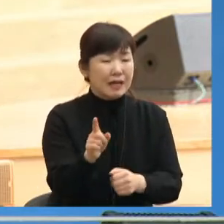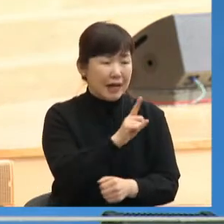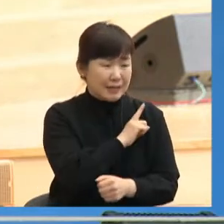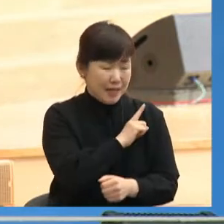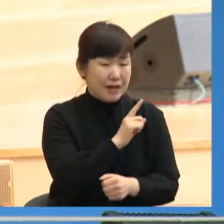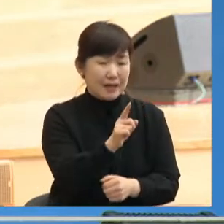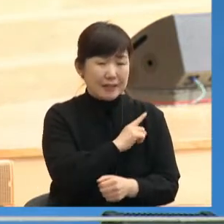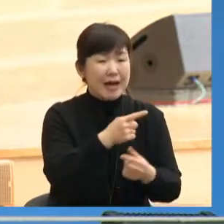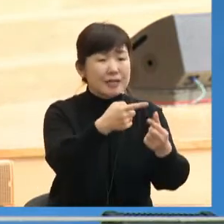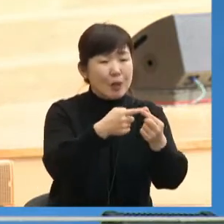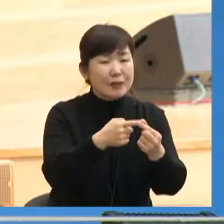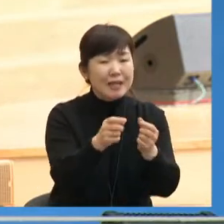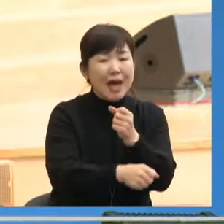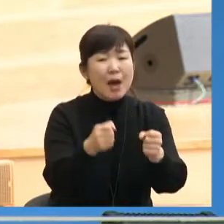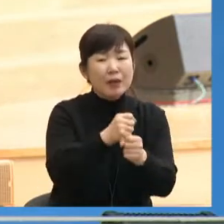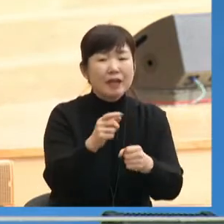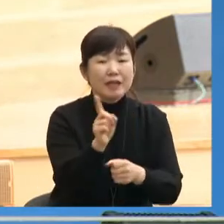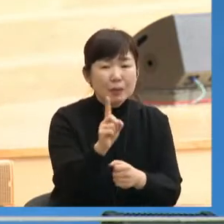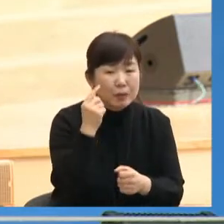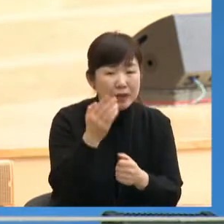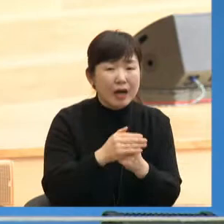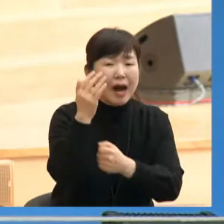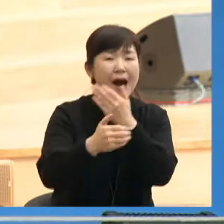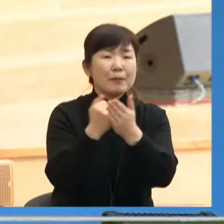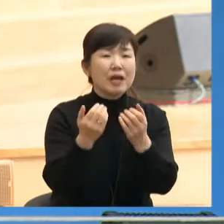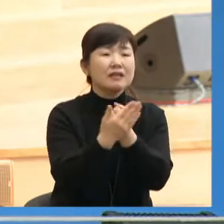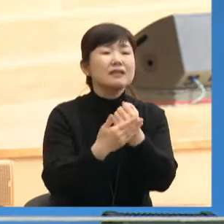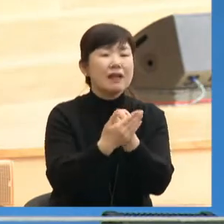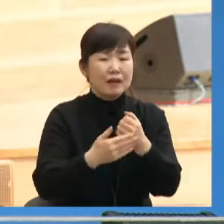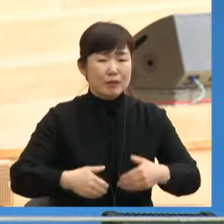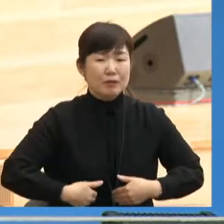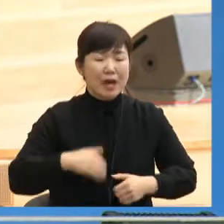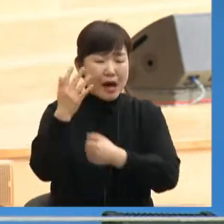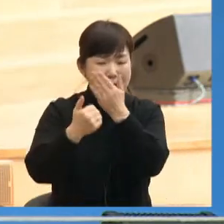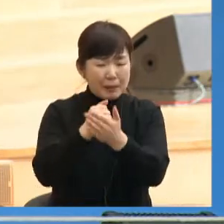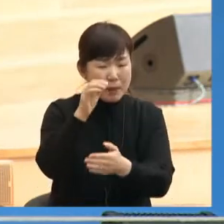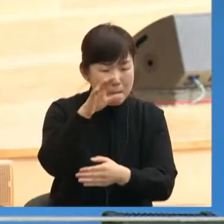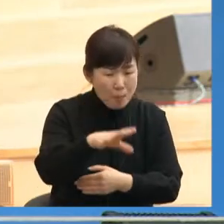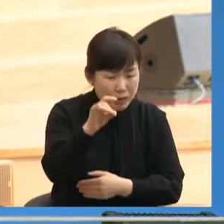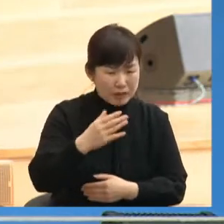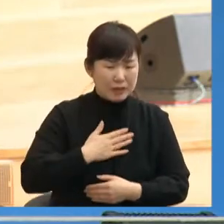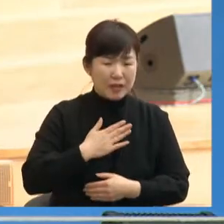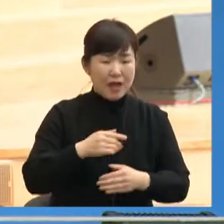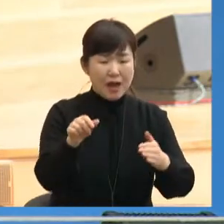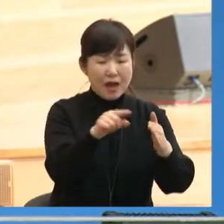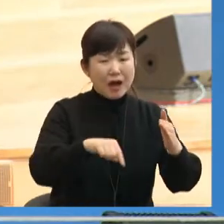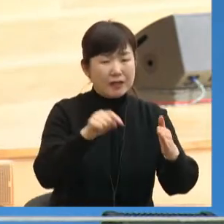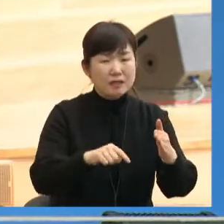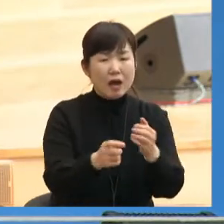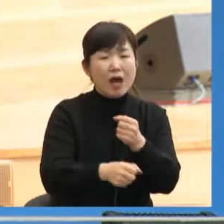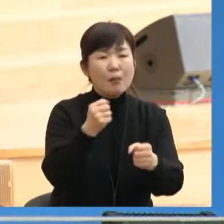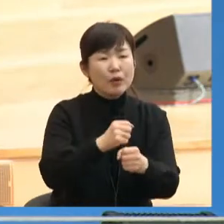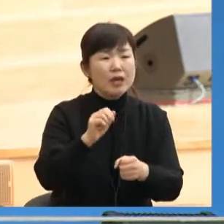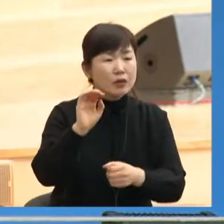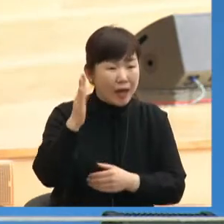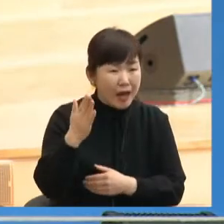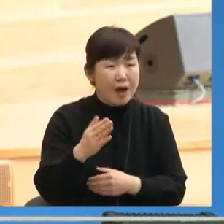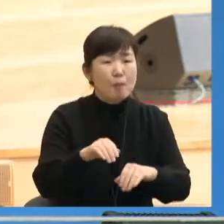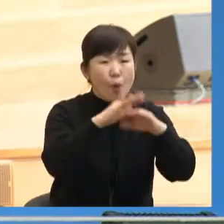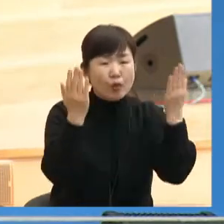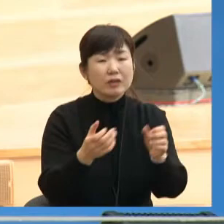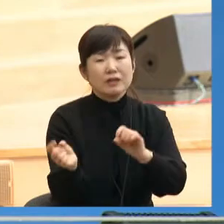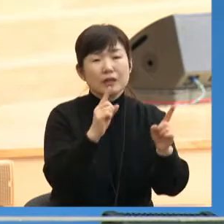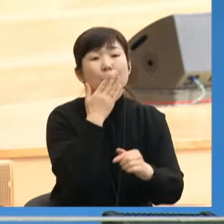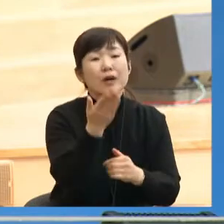뭐냐면 여러분 하나님의 은혜예요. 하나님이 우리 삶에 먼저 회복되어야 됩니다. 그래야 모든 부분들이 살아날 수 있단